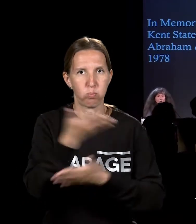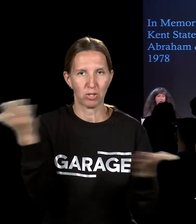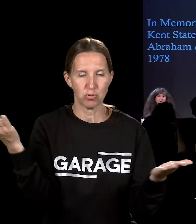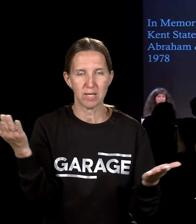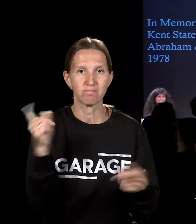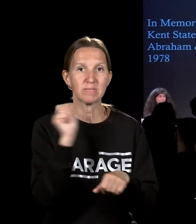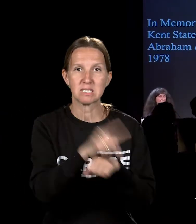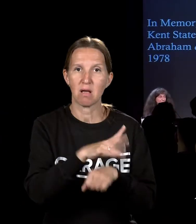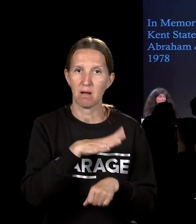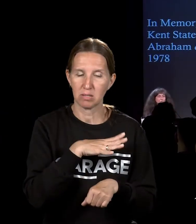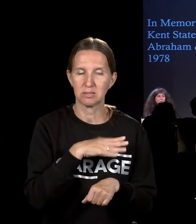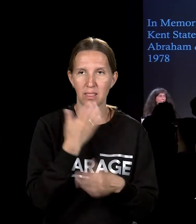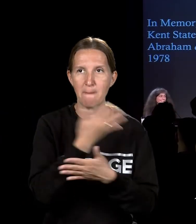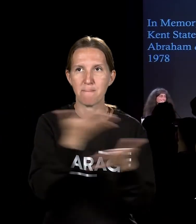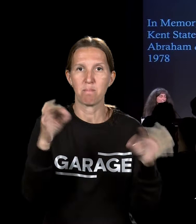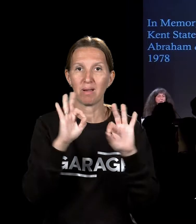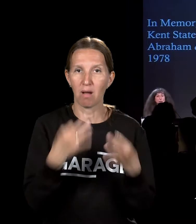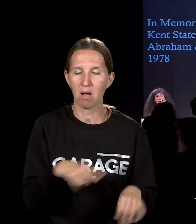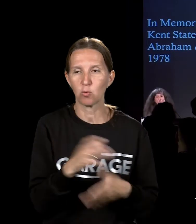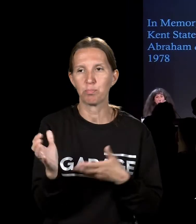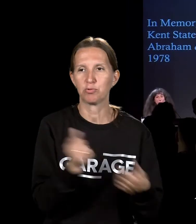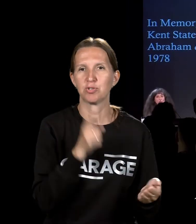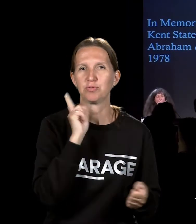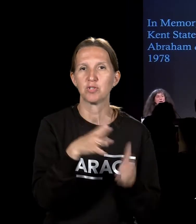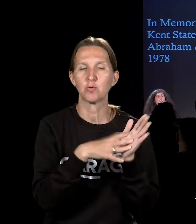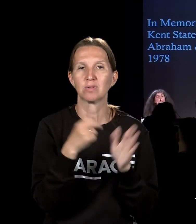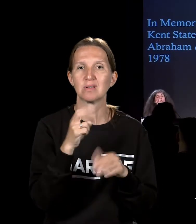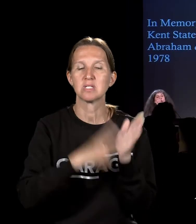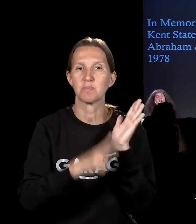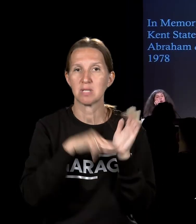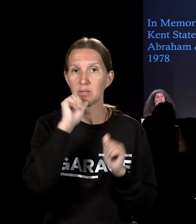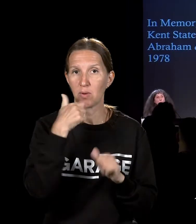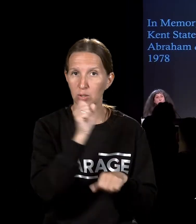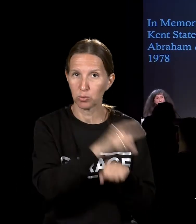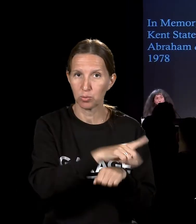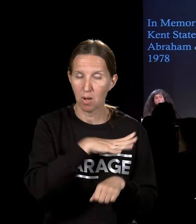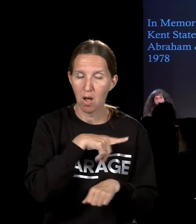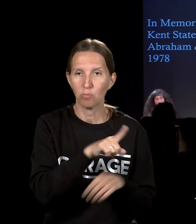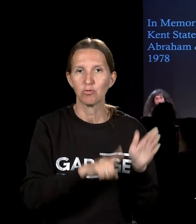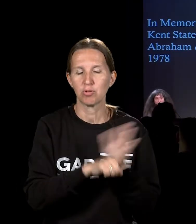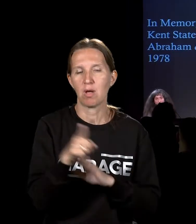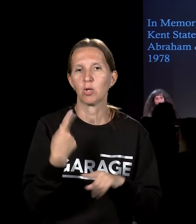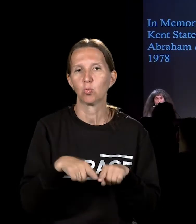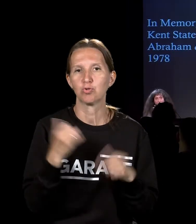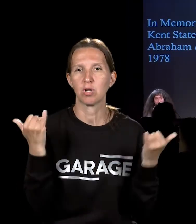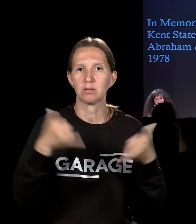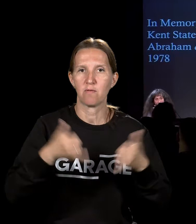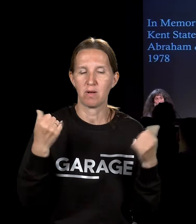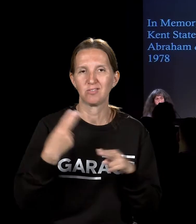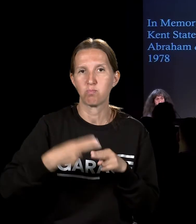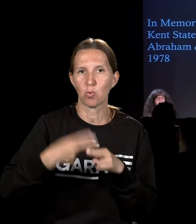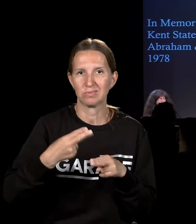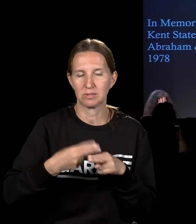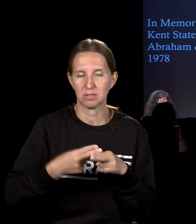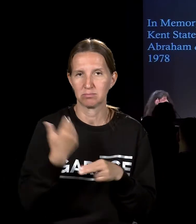заказ на паблик-арт, который он получает в 1970-е годы, в 1970-е годы он начинает работать с бронзой, не с гипсом, то есть отливать эти